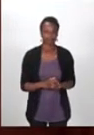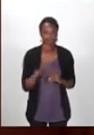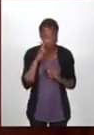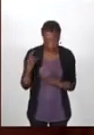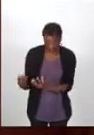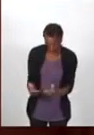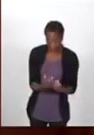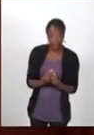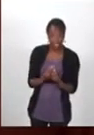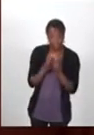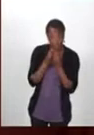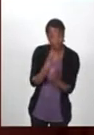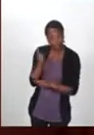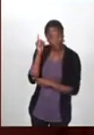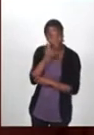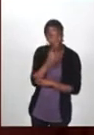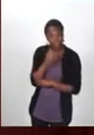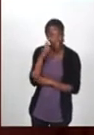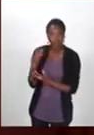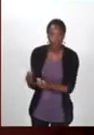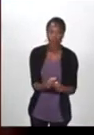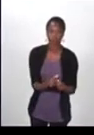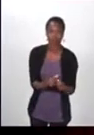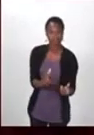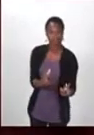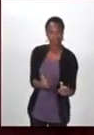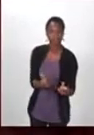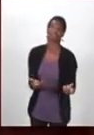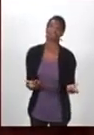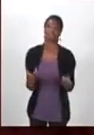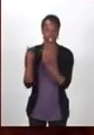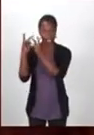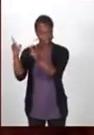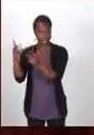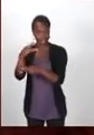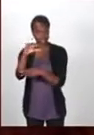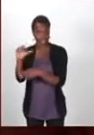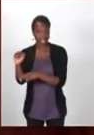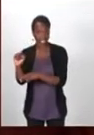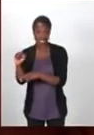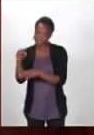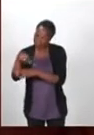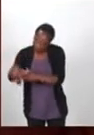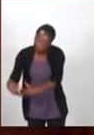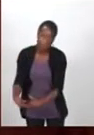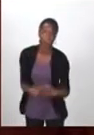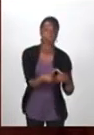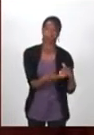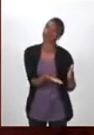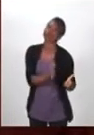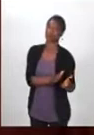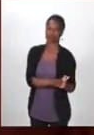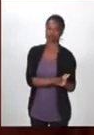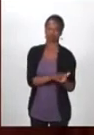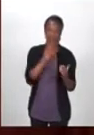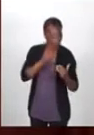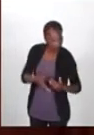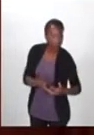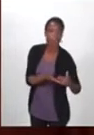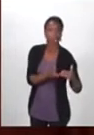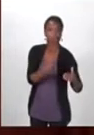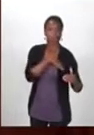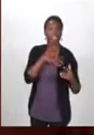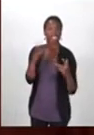et en particulier les plus modestes pour qui la ville et son CCAS auront à redoubler d'efforts pour les soutenir face à la hausse des